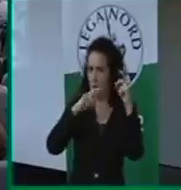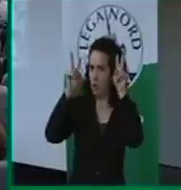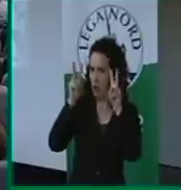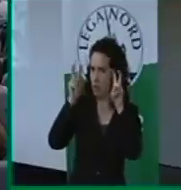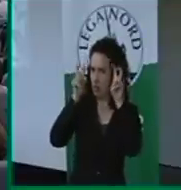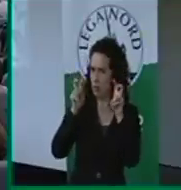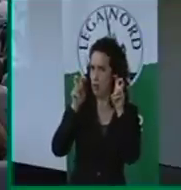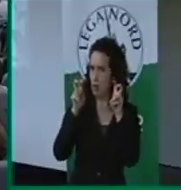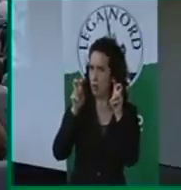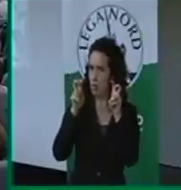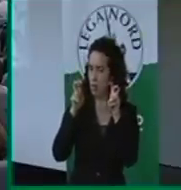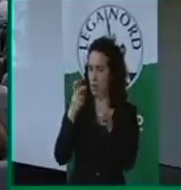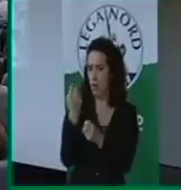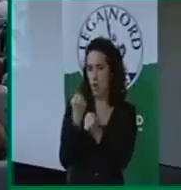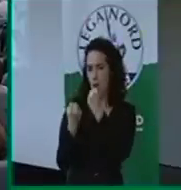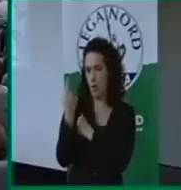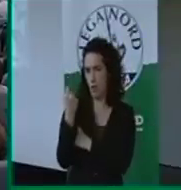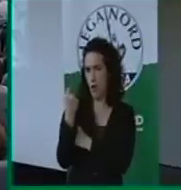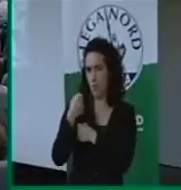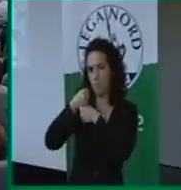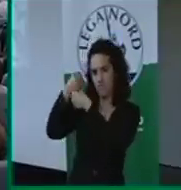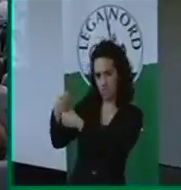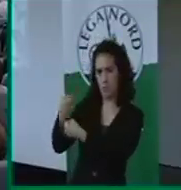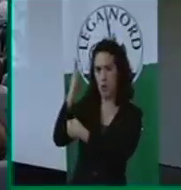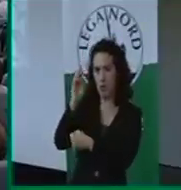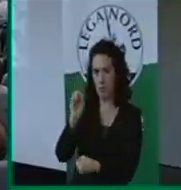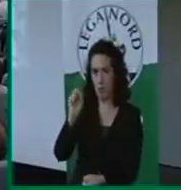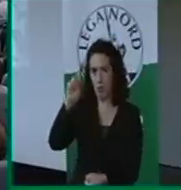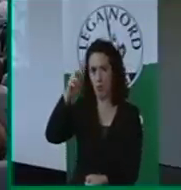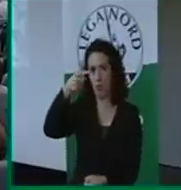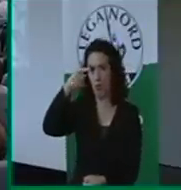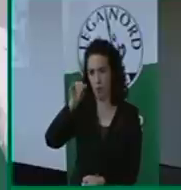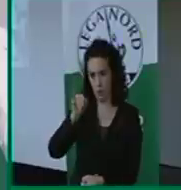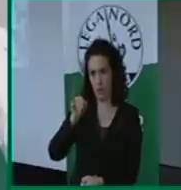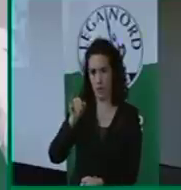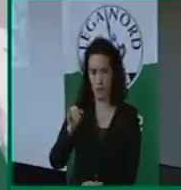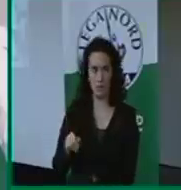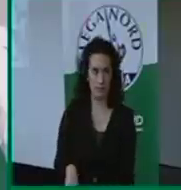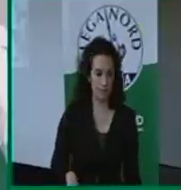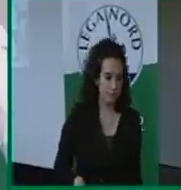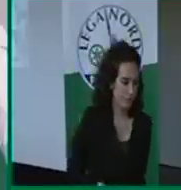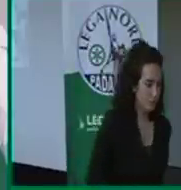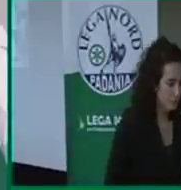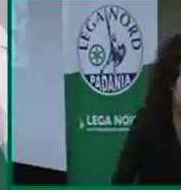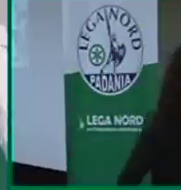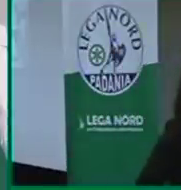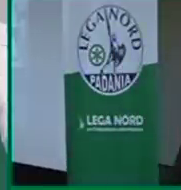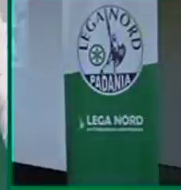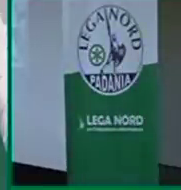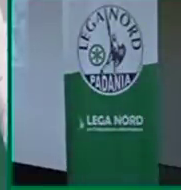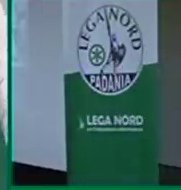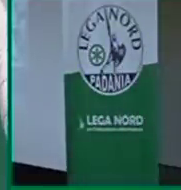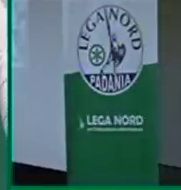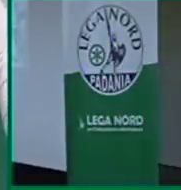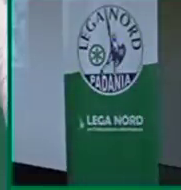economici li lascio a Claudio Borghi che ringrazio perché si è messo a disposizione anima e corpo di un